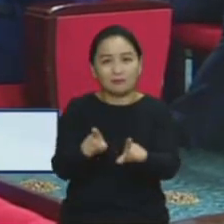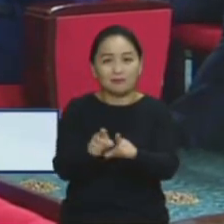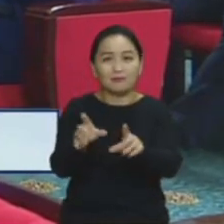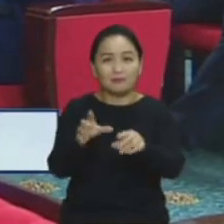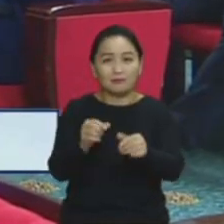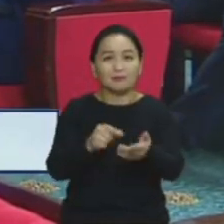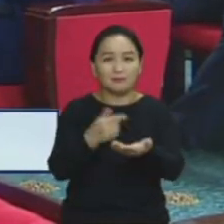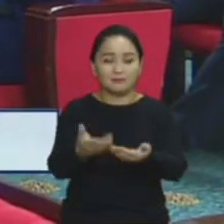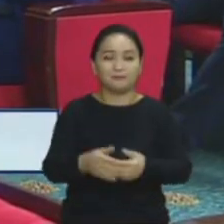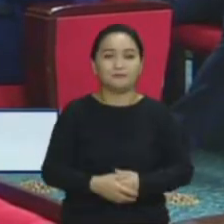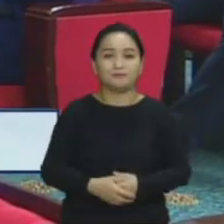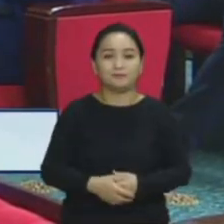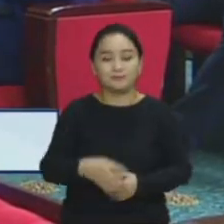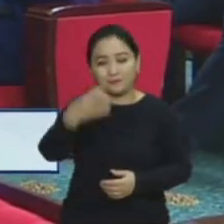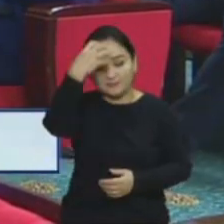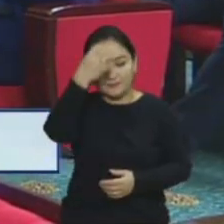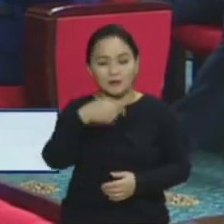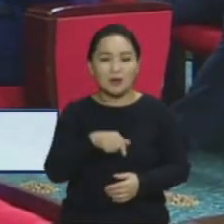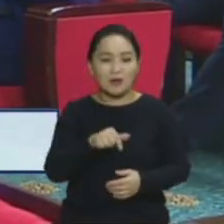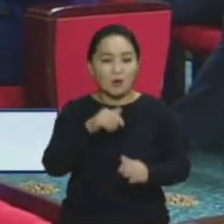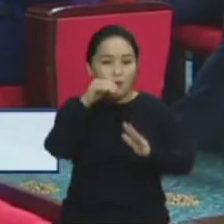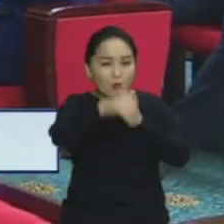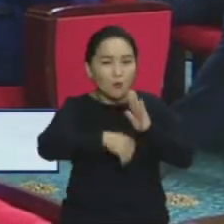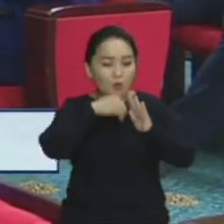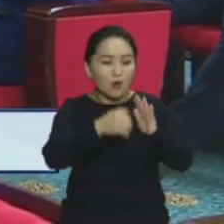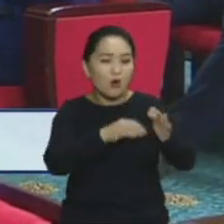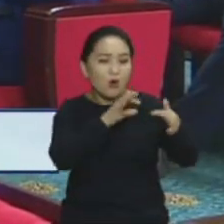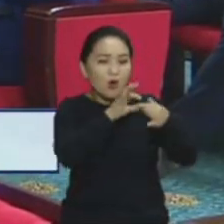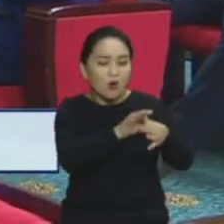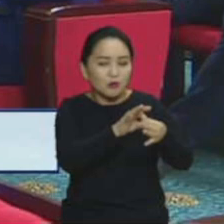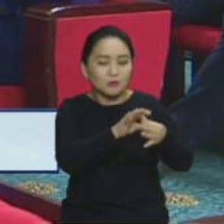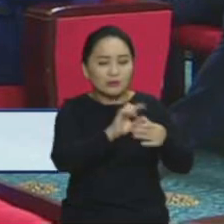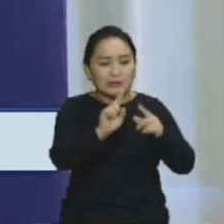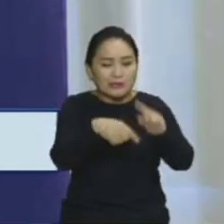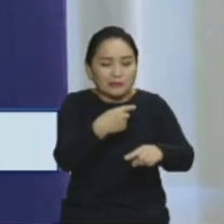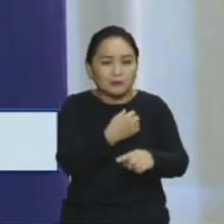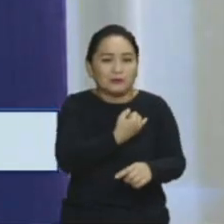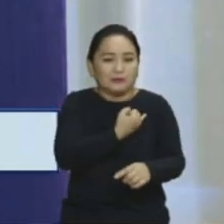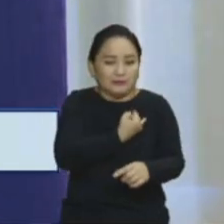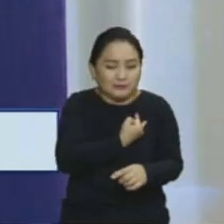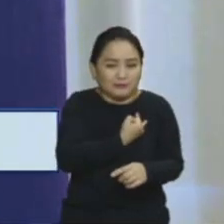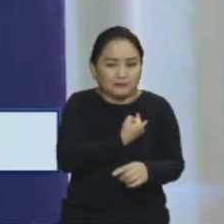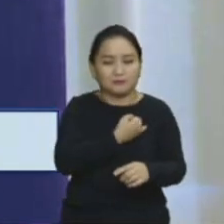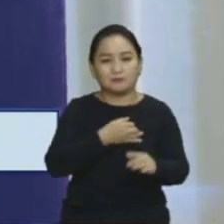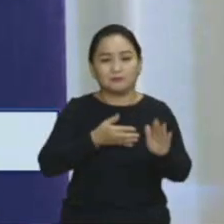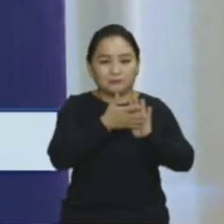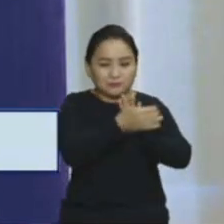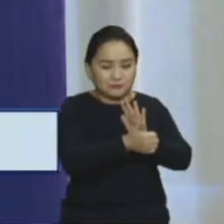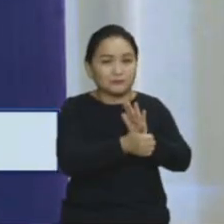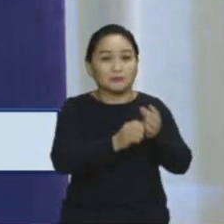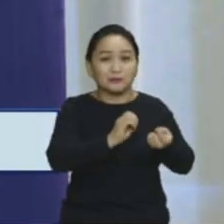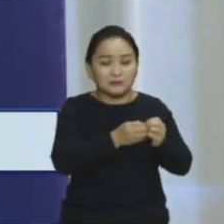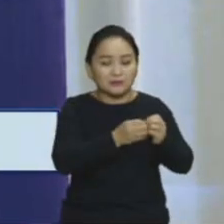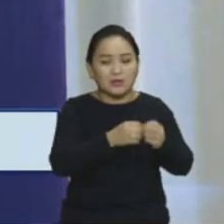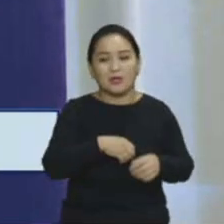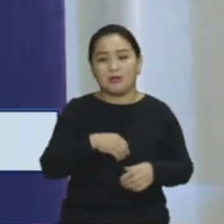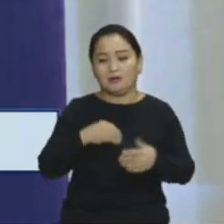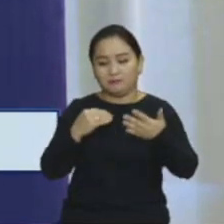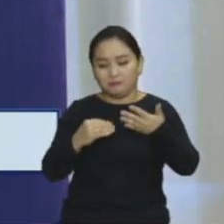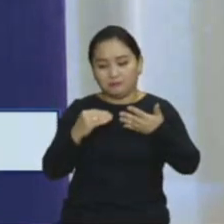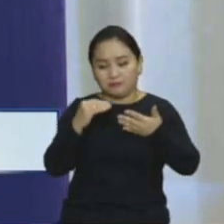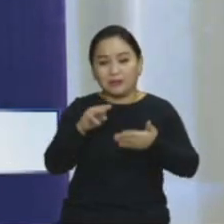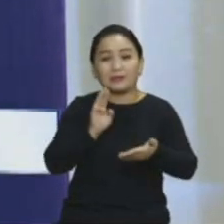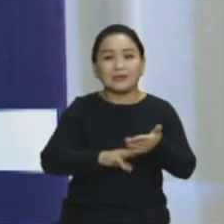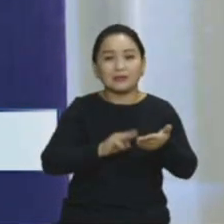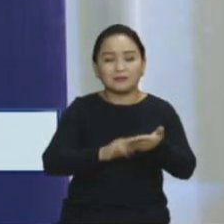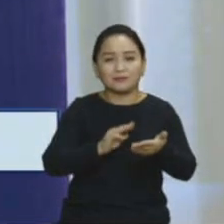төсвийн орлогыг бүрдүүлэхдээ уулуурхай экспорттой хит найдсан бодлого баримталж байгаа нь эрсдэлтэй зөвмөн шаталсан татврын системийг хэрэгжүүлэх цаг нь болоогүй